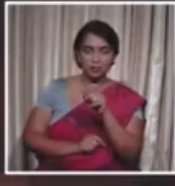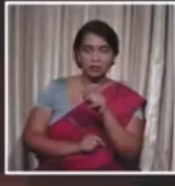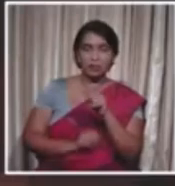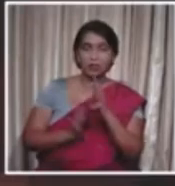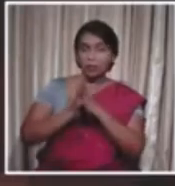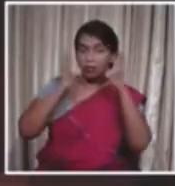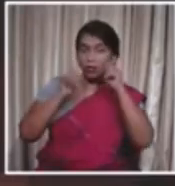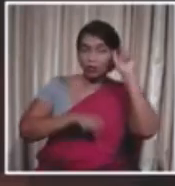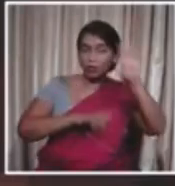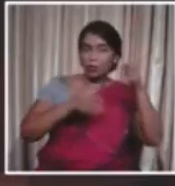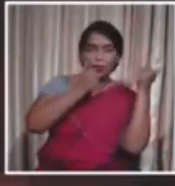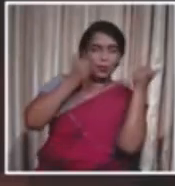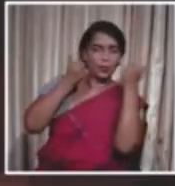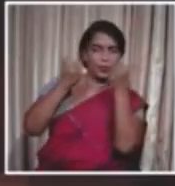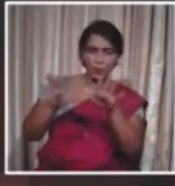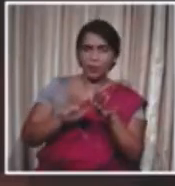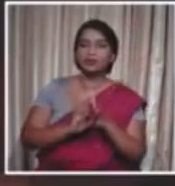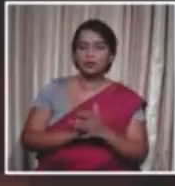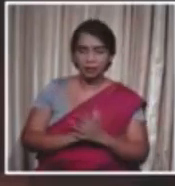මහා ජන විරෝධයක් නිර්මාණය වෙලා